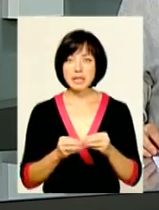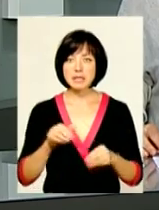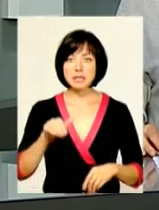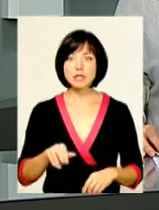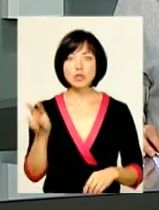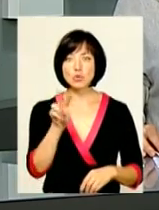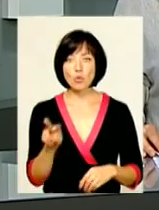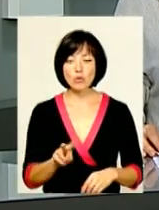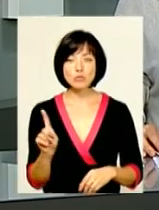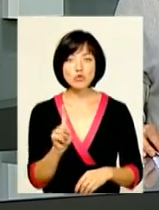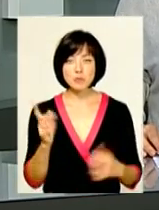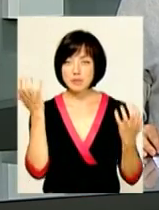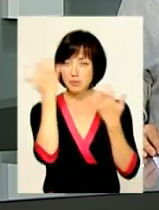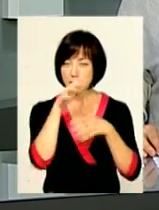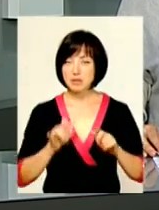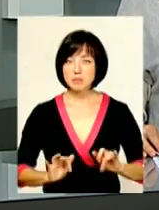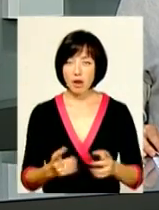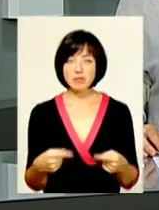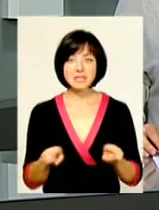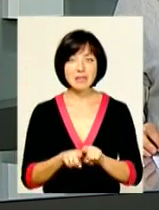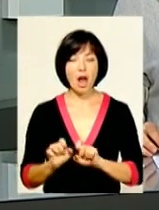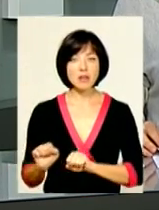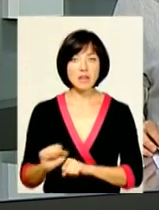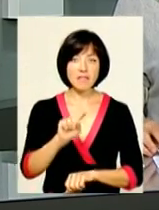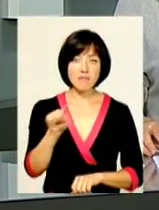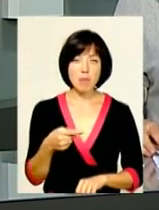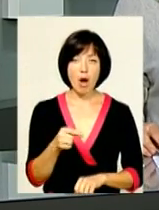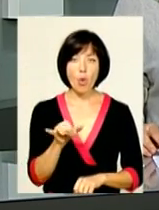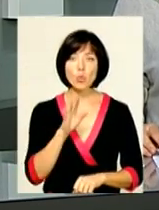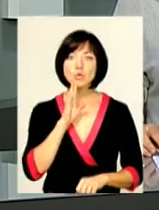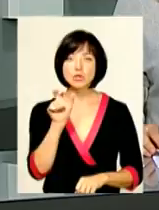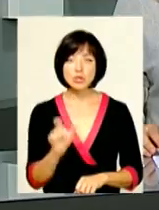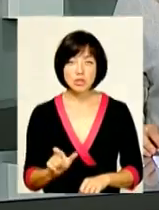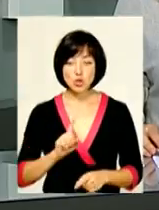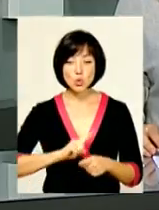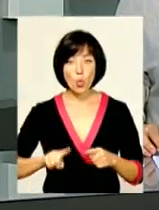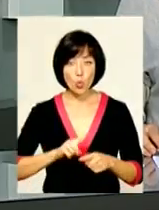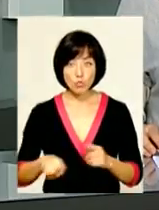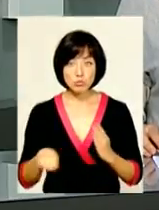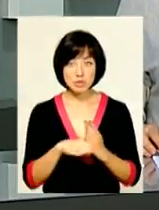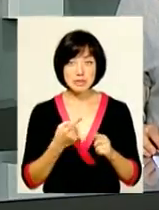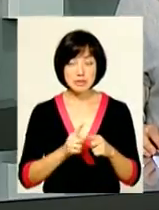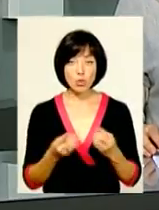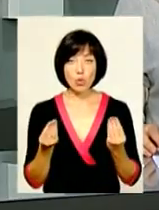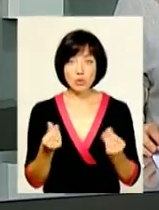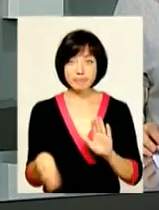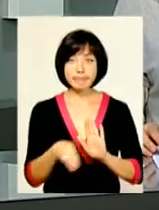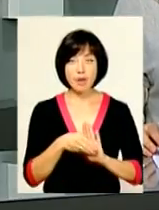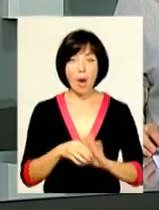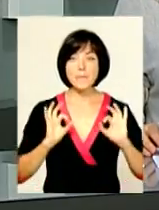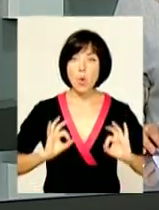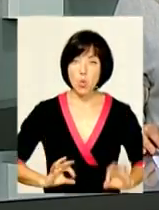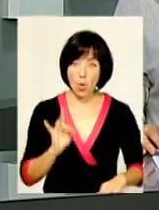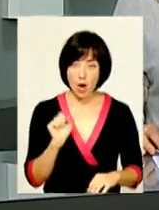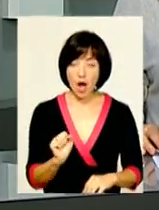доларів, щоб зам'яти справу. Саме стільки адвокат вимагав у хмельничанки, аби згодом за допомогою цих коштів підкупити прокурора